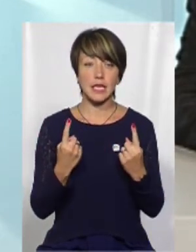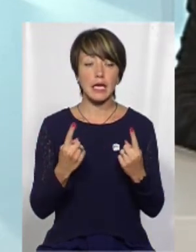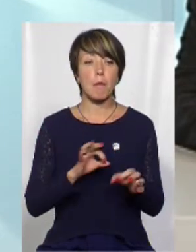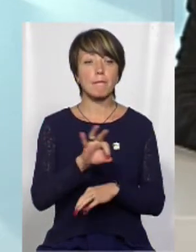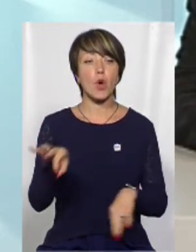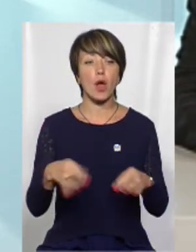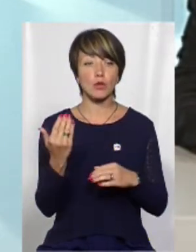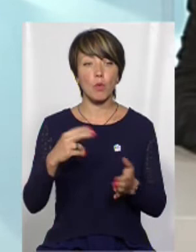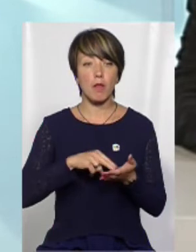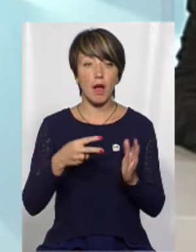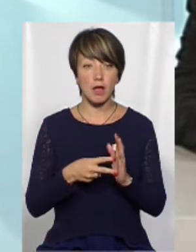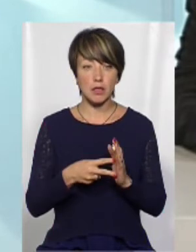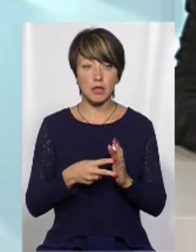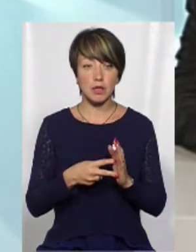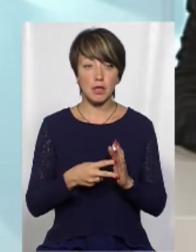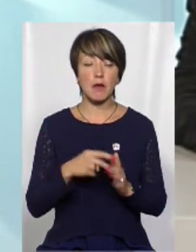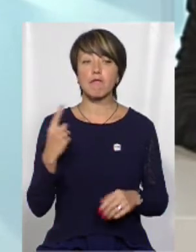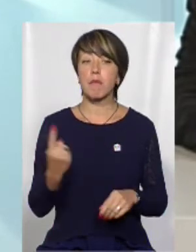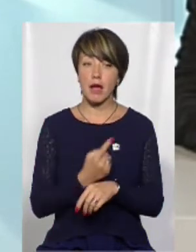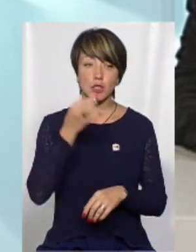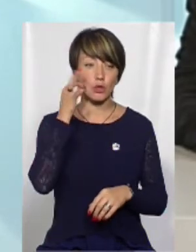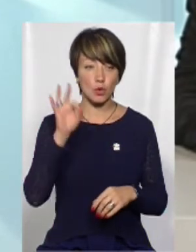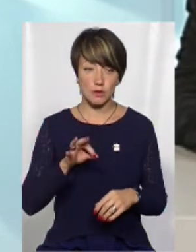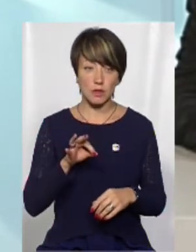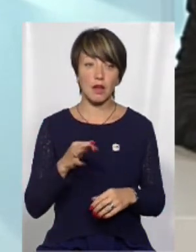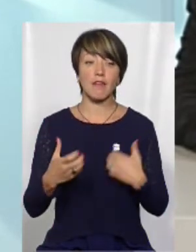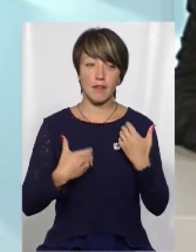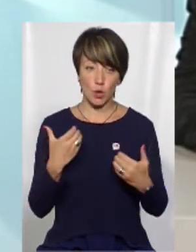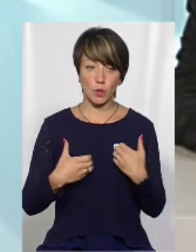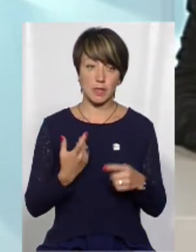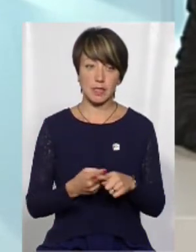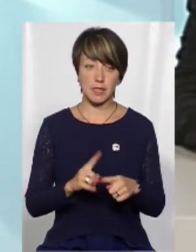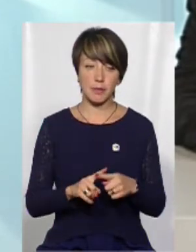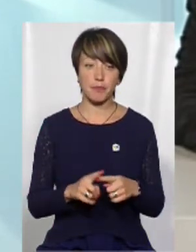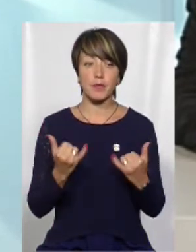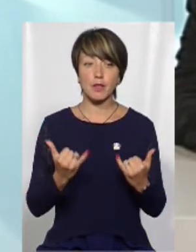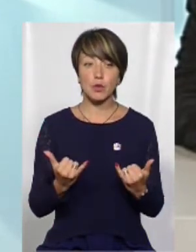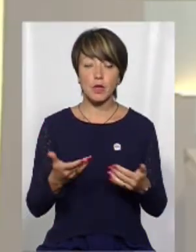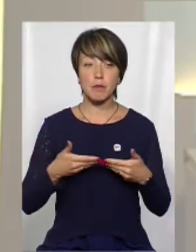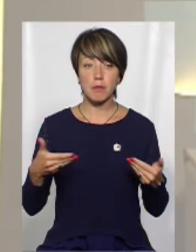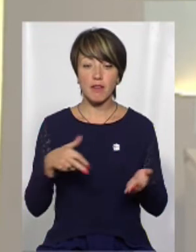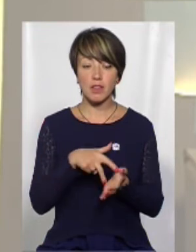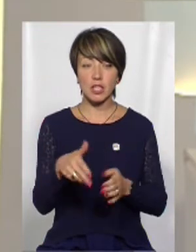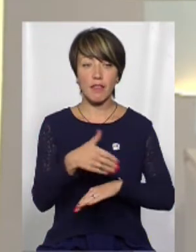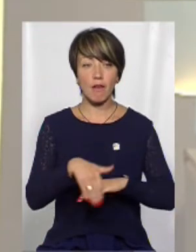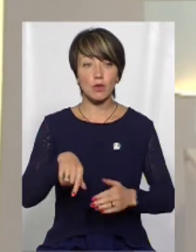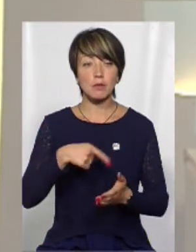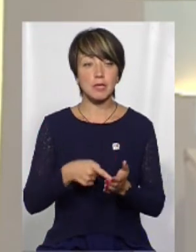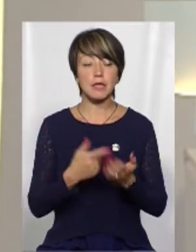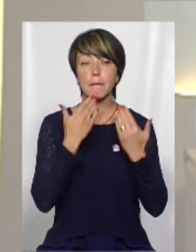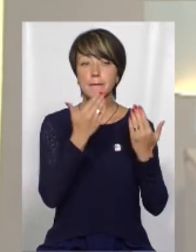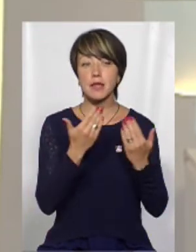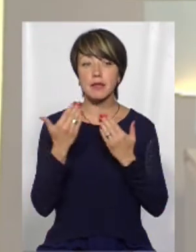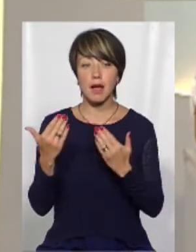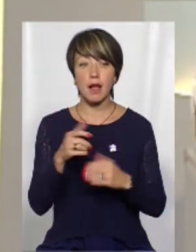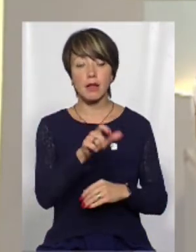проект його, план, і це досвід, і це вперше. Тому він хвилюється за це. Сьогодні ми вийшли на вулиці міста і